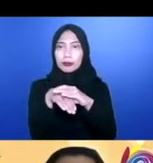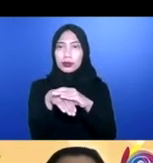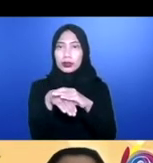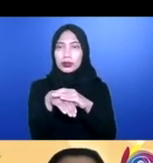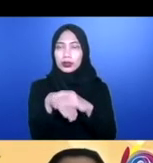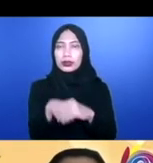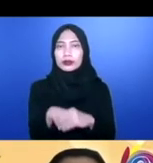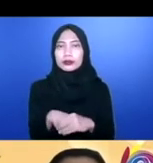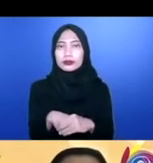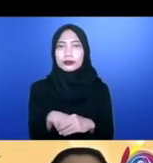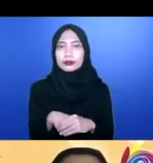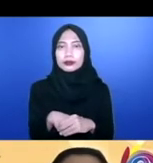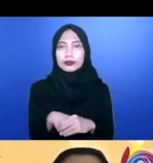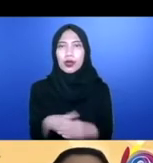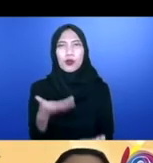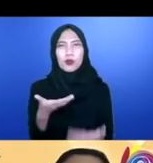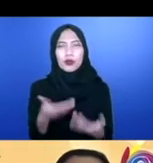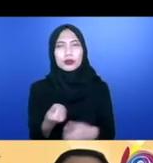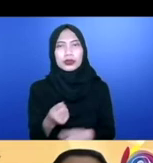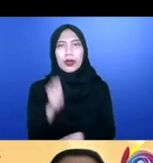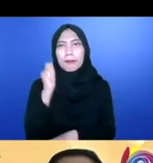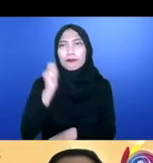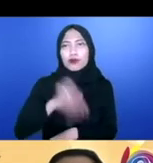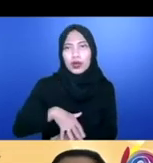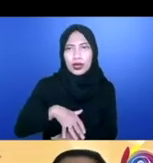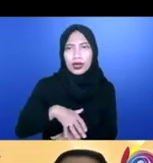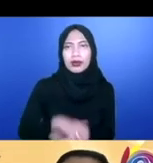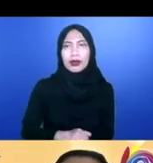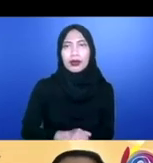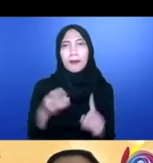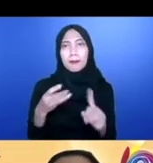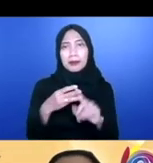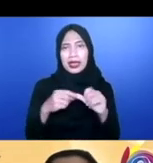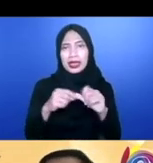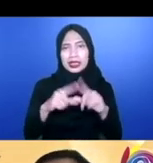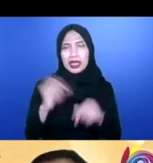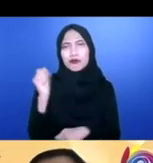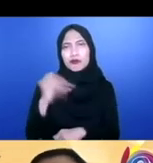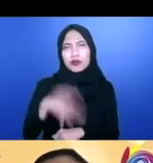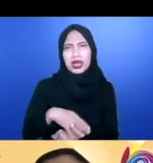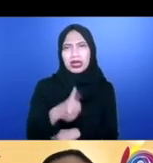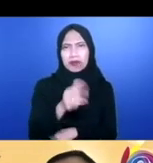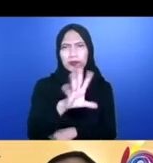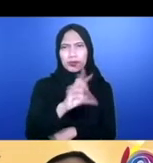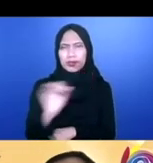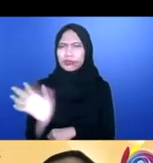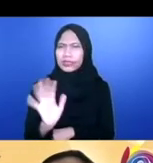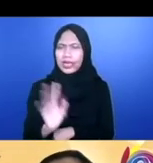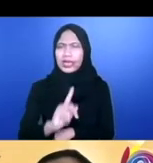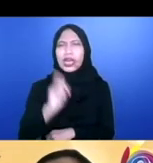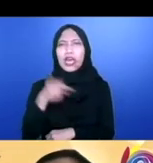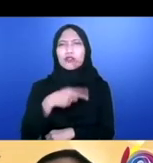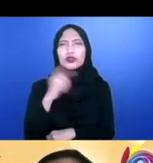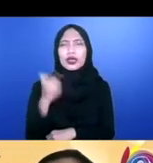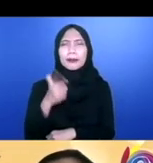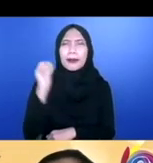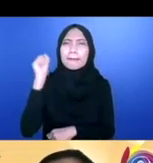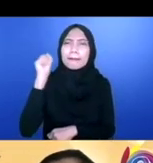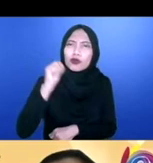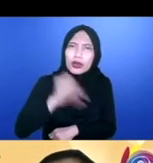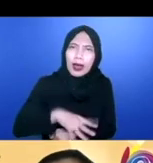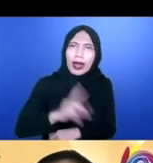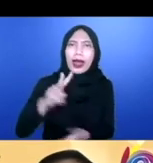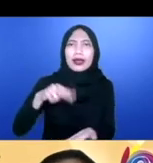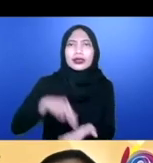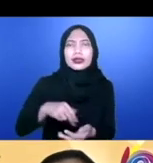QRIS, bisa murah dengan standar. Sebaiknya untuk BSA juga tidak 6.500, tapi lebih murah. Kemudian prosedur pembukaan